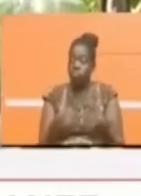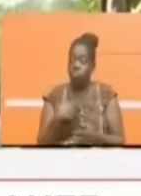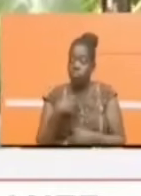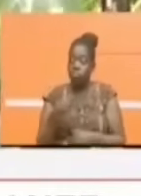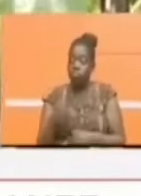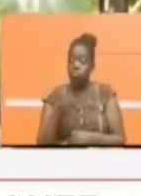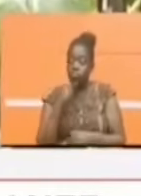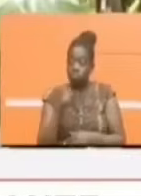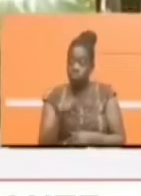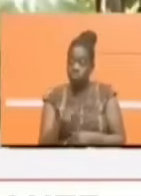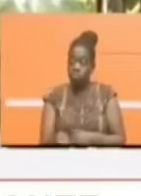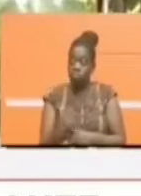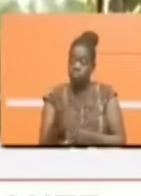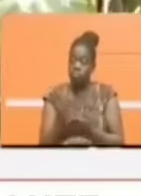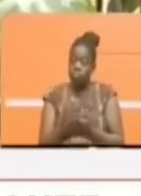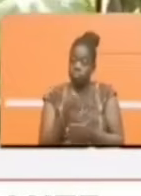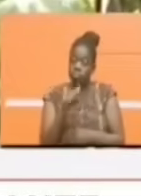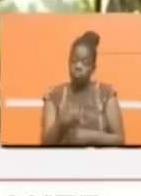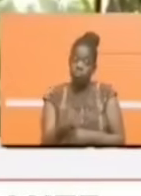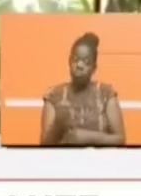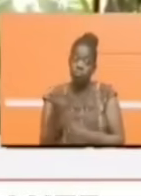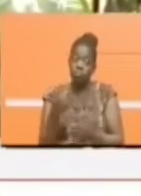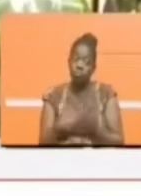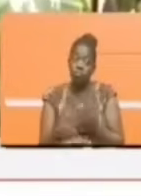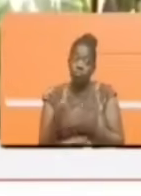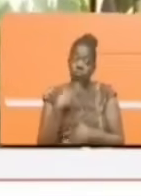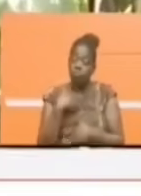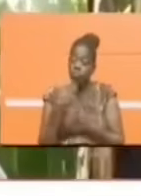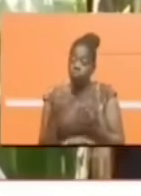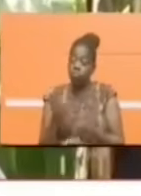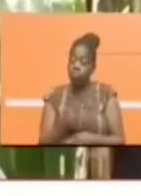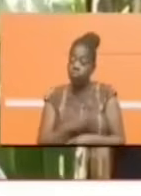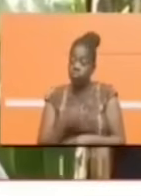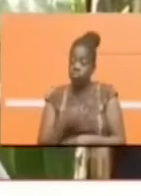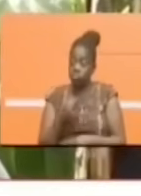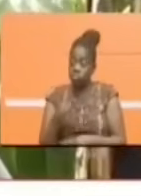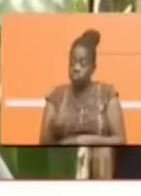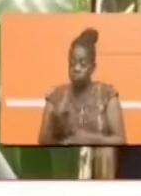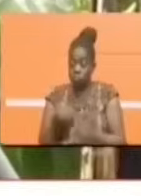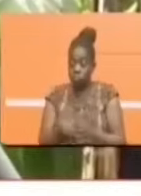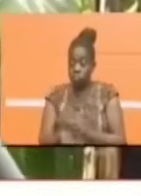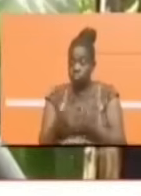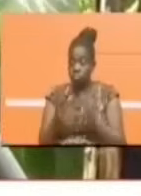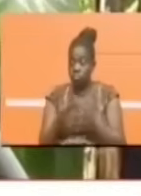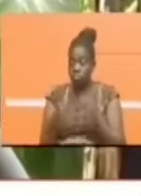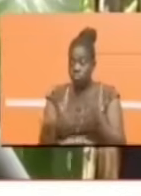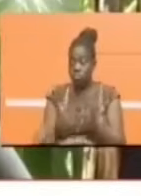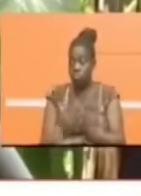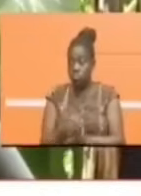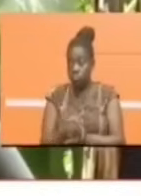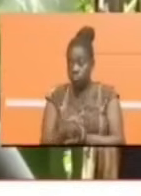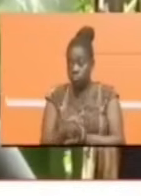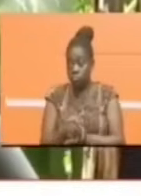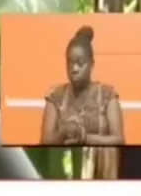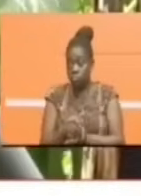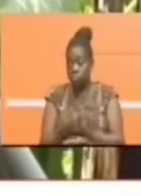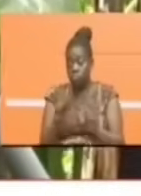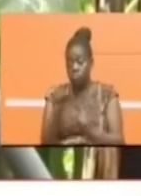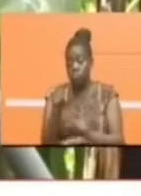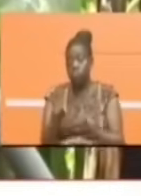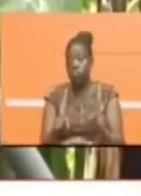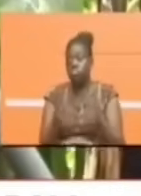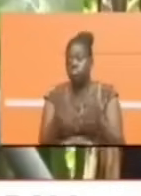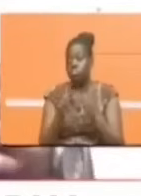bya kitaawe kuba bo kye baliko bali balwanirira nyabwe bwayingira mu eyo ennyumba ng'ono bamugobye beefuga